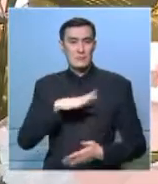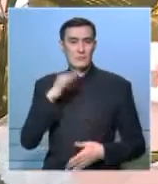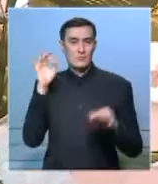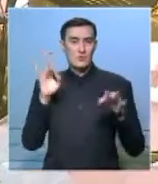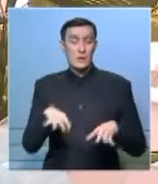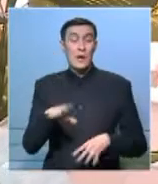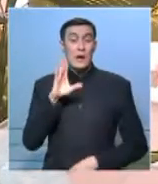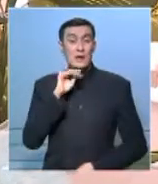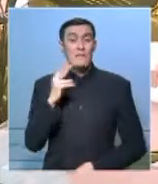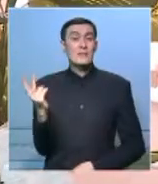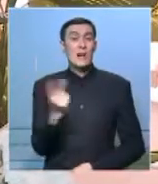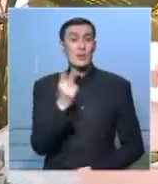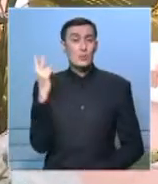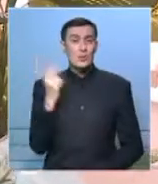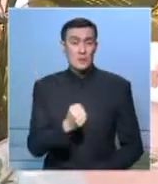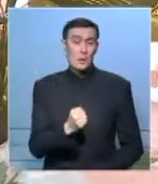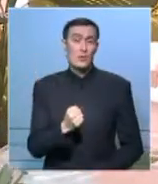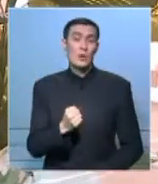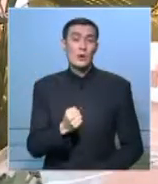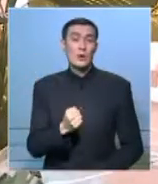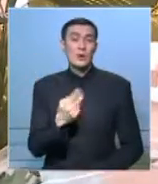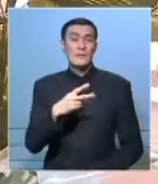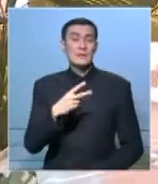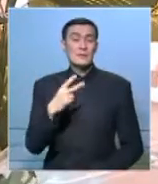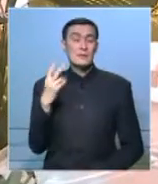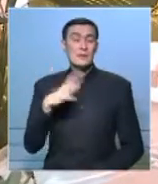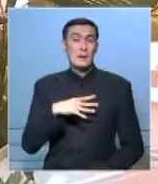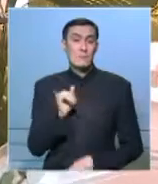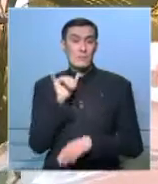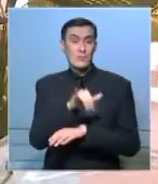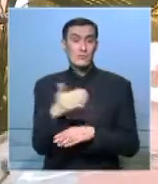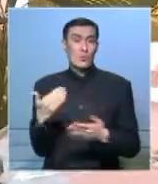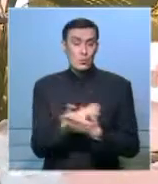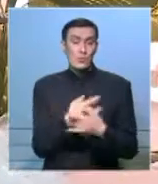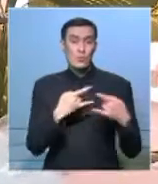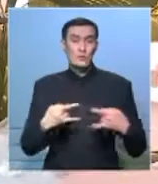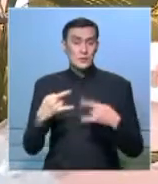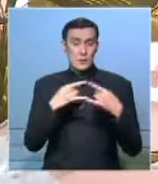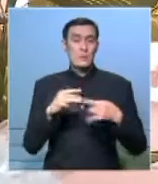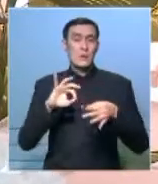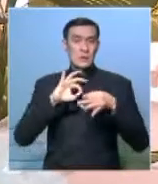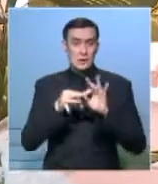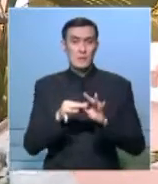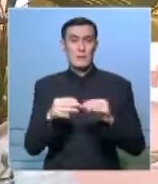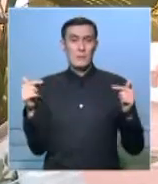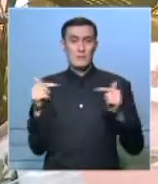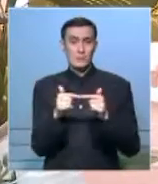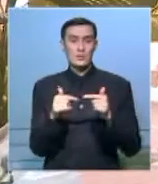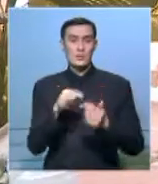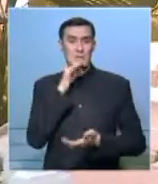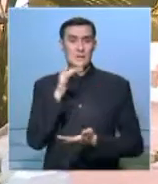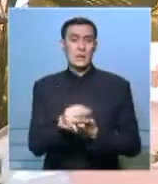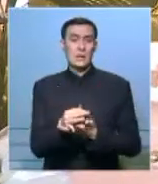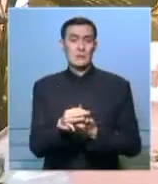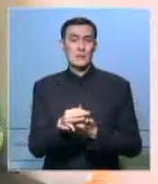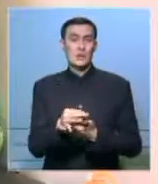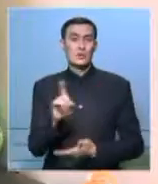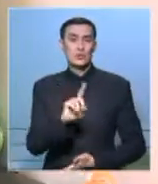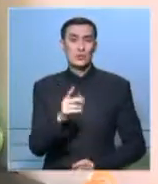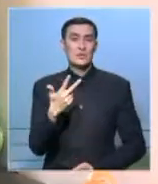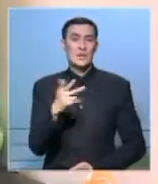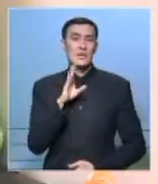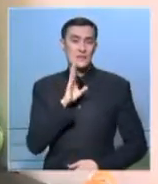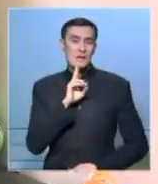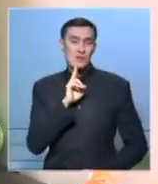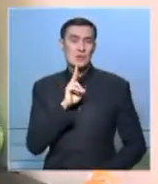А потом, когда на 2-ю неделю, на 20 недель пошла УЗИ, а там уже конкретно все сказали уже, что